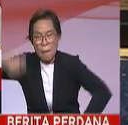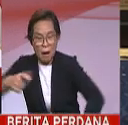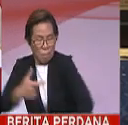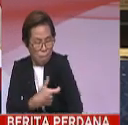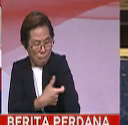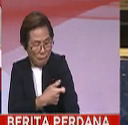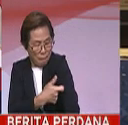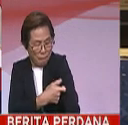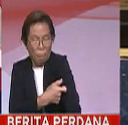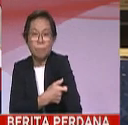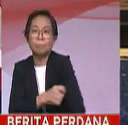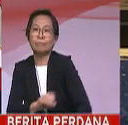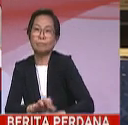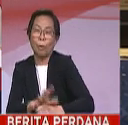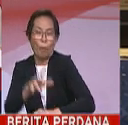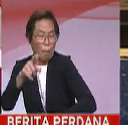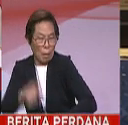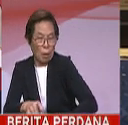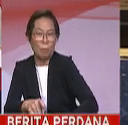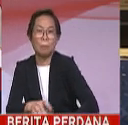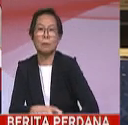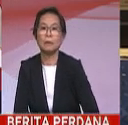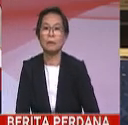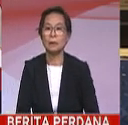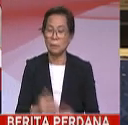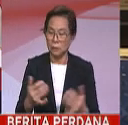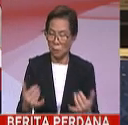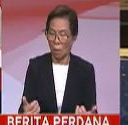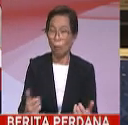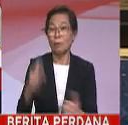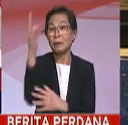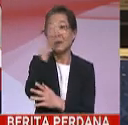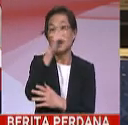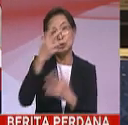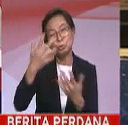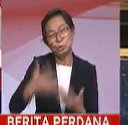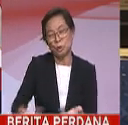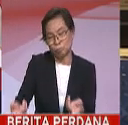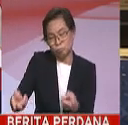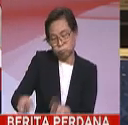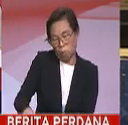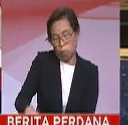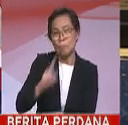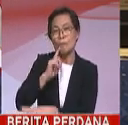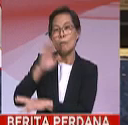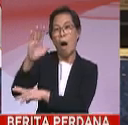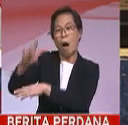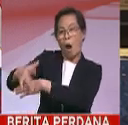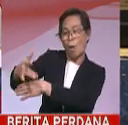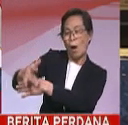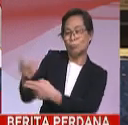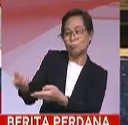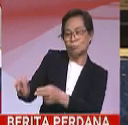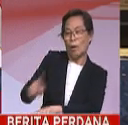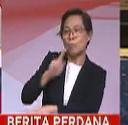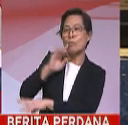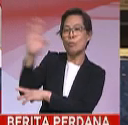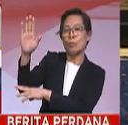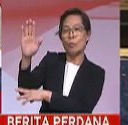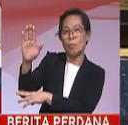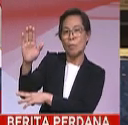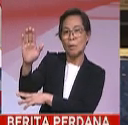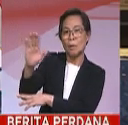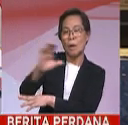vaksin COVID-19 ini. Buat masa ini, kerajaan telah pun menandatangani perjanjian awal dengan